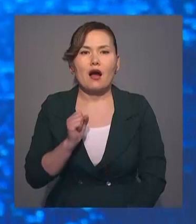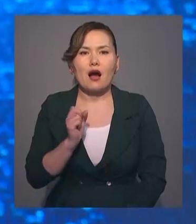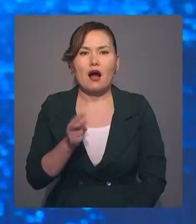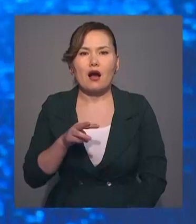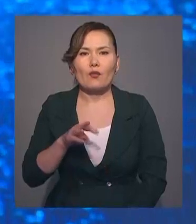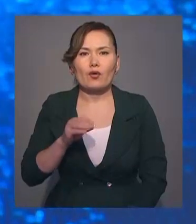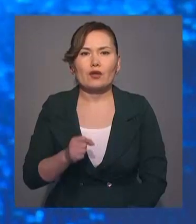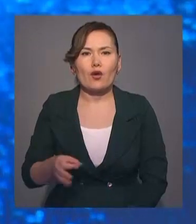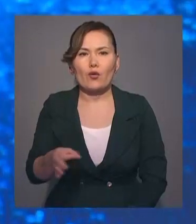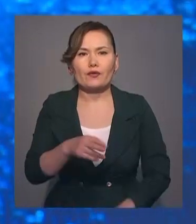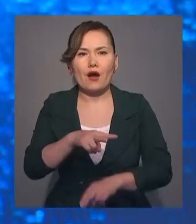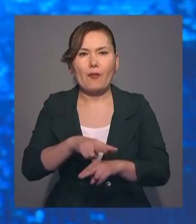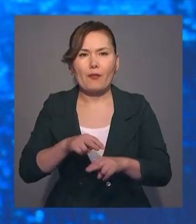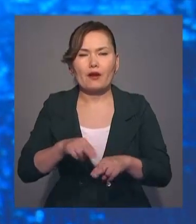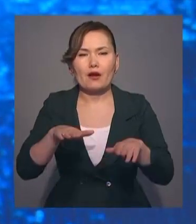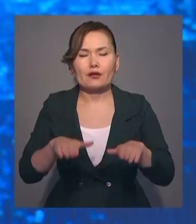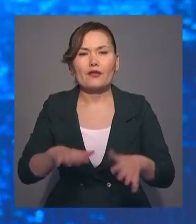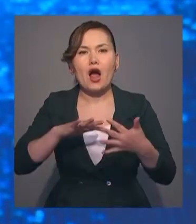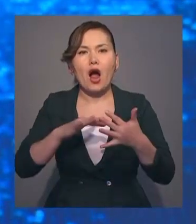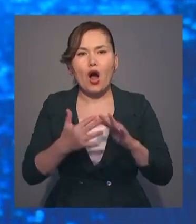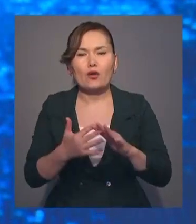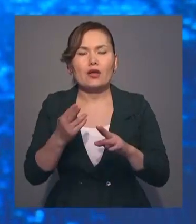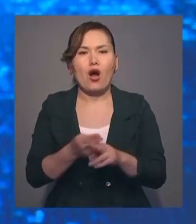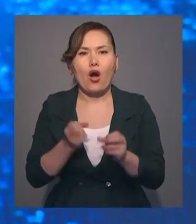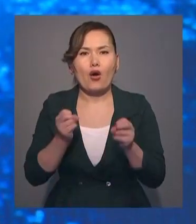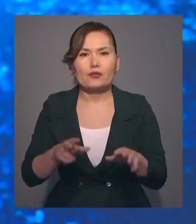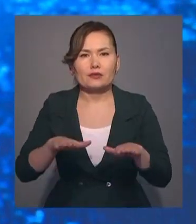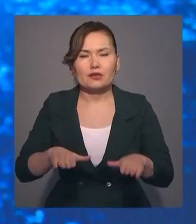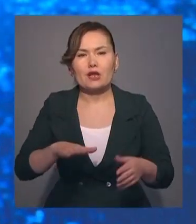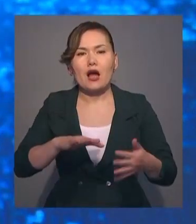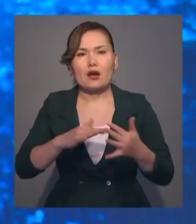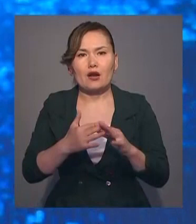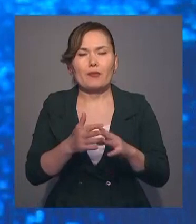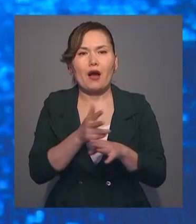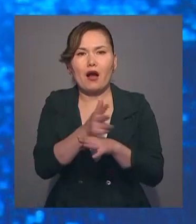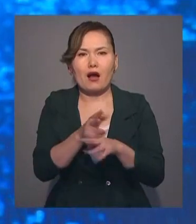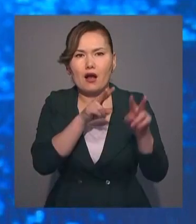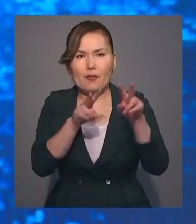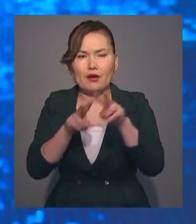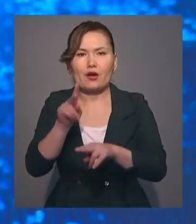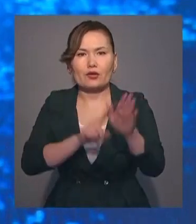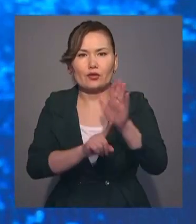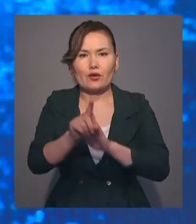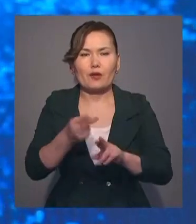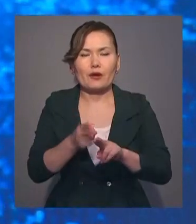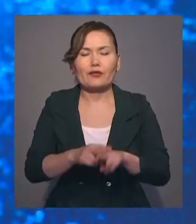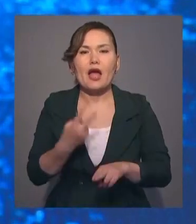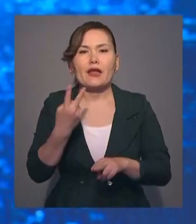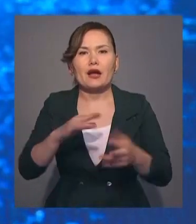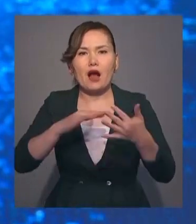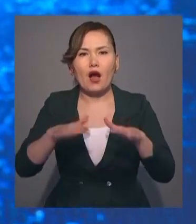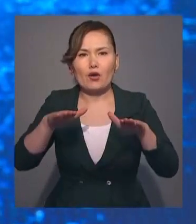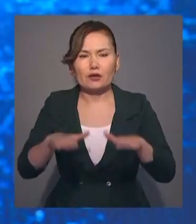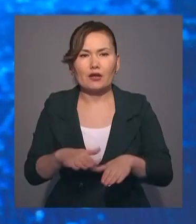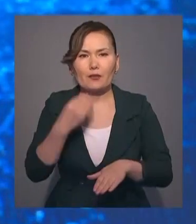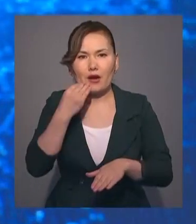Ақмола облысында полицейлер ауылдық жерлердің қауіпсіздігін бейнекамералардың көмегімен бақылауға көшті. Бүгінде екі елді мекен осы тектес